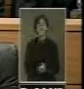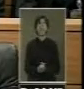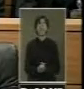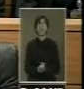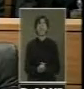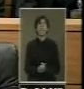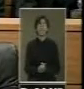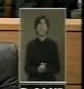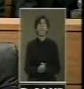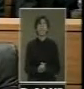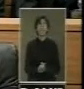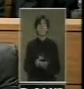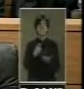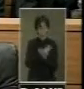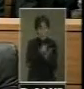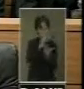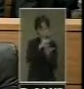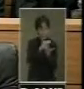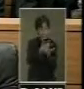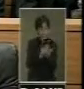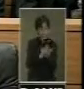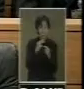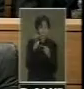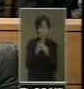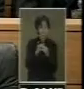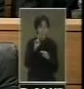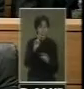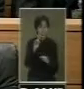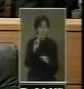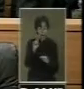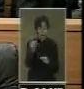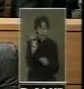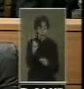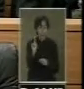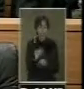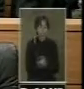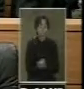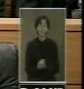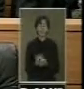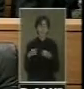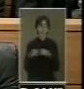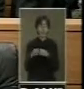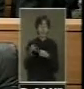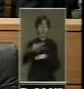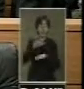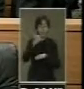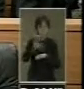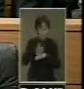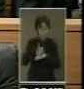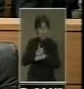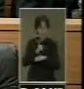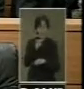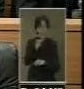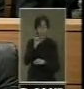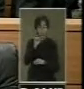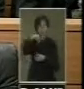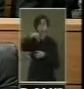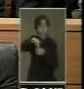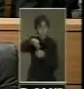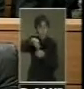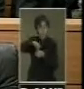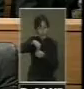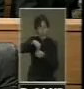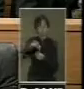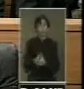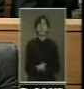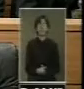ในนี้มีคนนามสกุลที่อยู่ในพรรคการเมืองและเป็นส.ส.ที่นี่